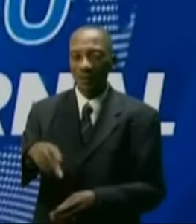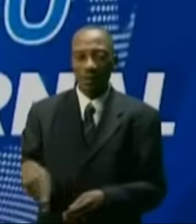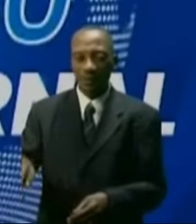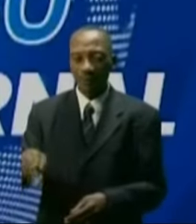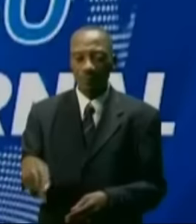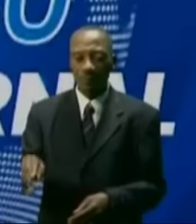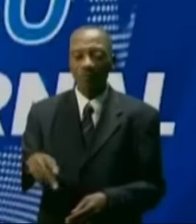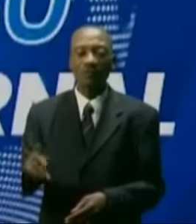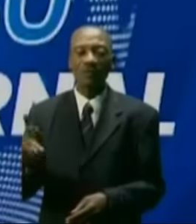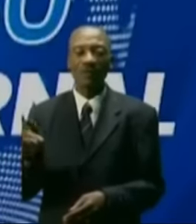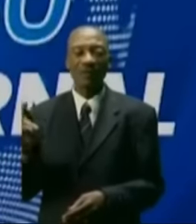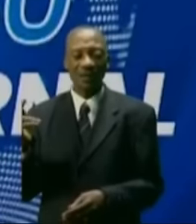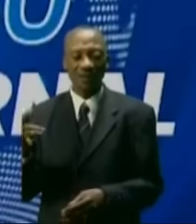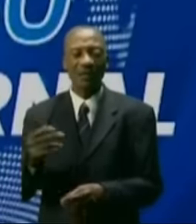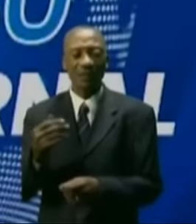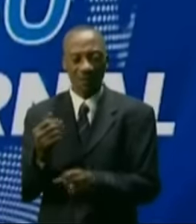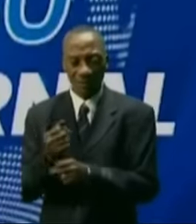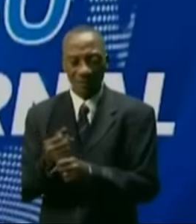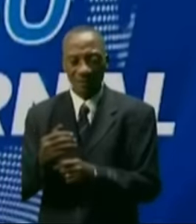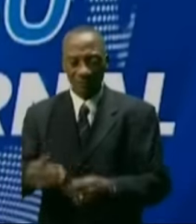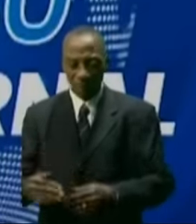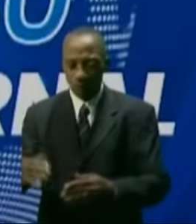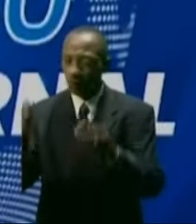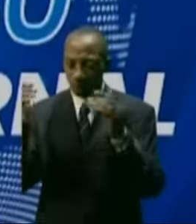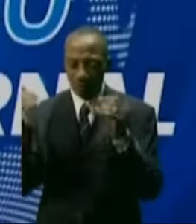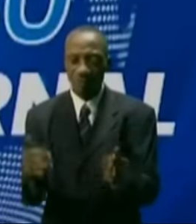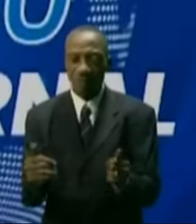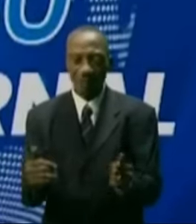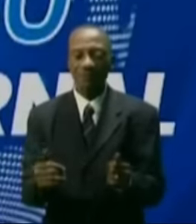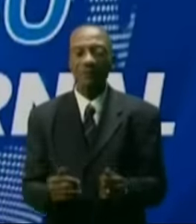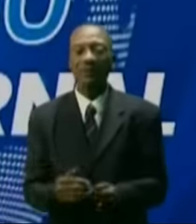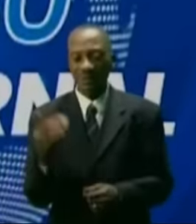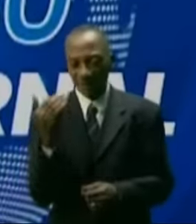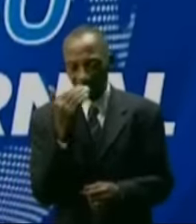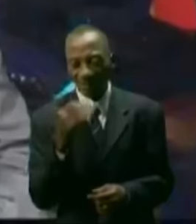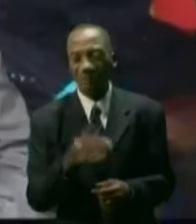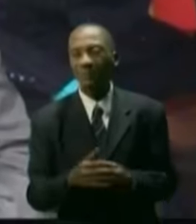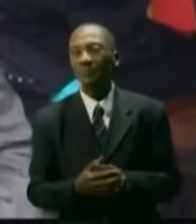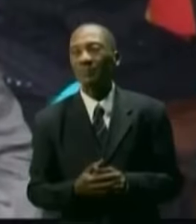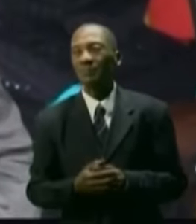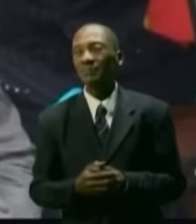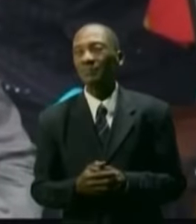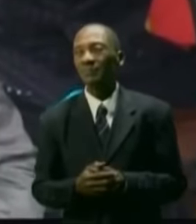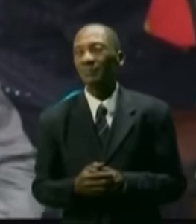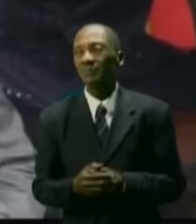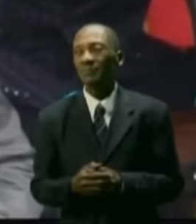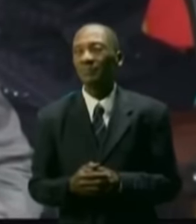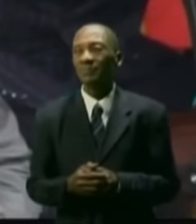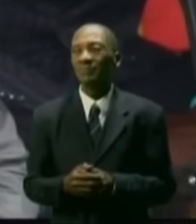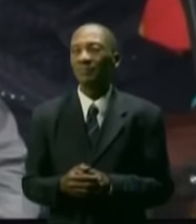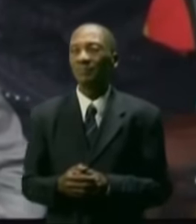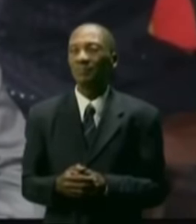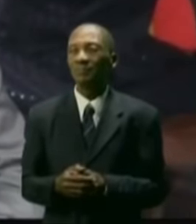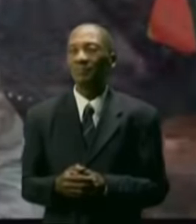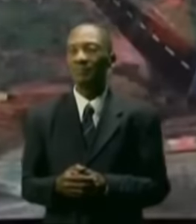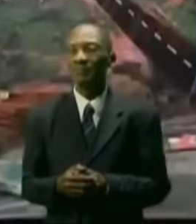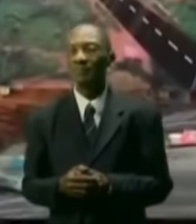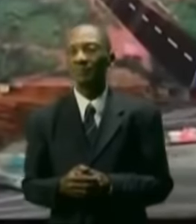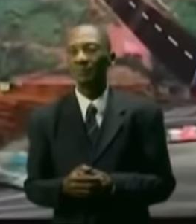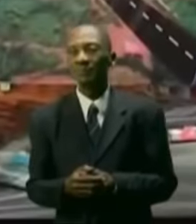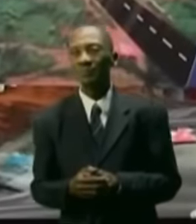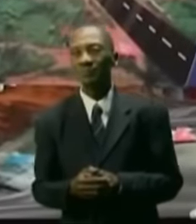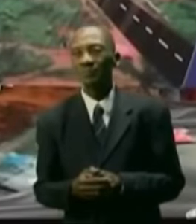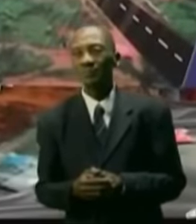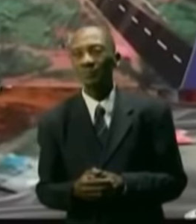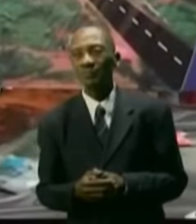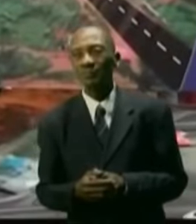Kasaï évoluent normalement, comme l'illustre ce reportage que je vous invite à suivre. 3 mois après le lancement des travaux de construction